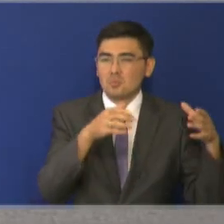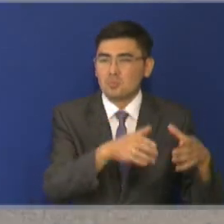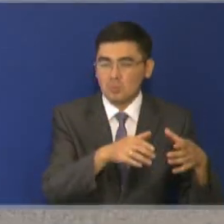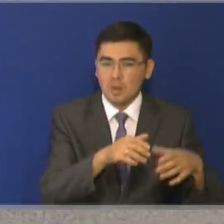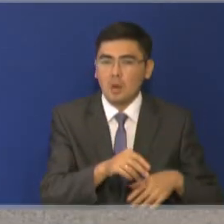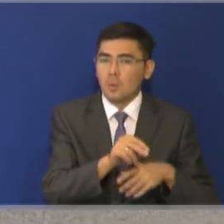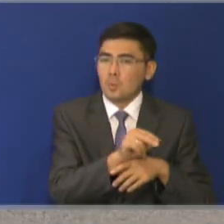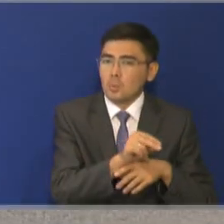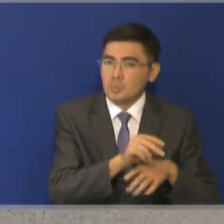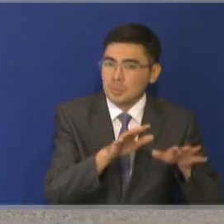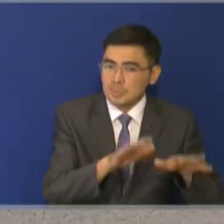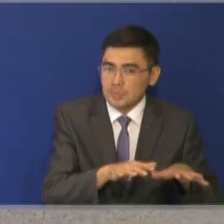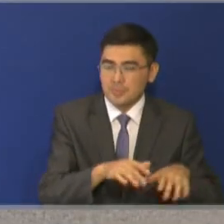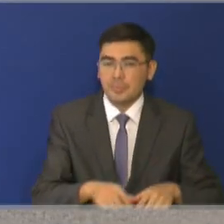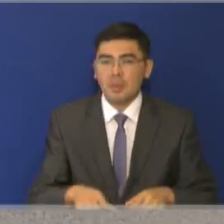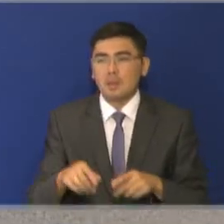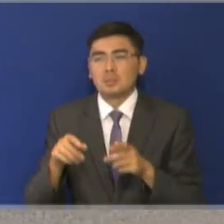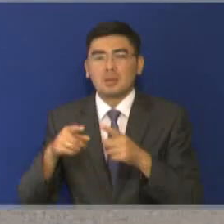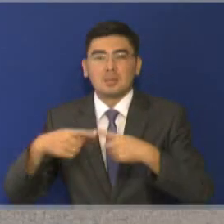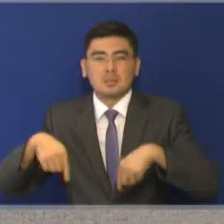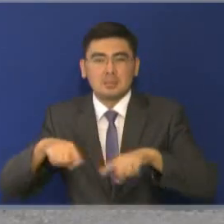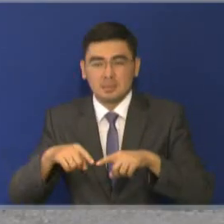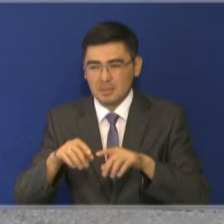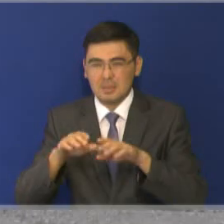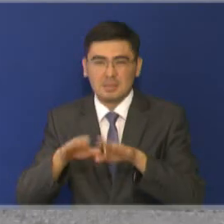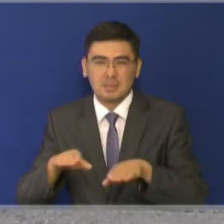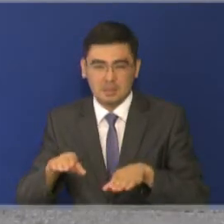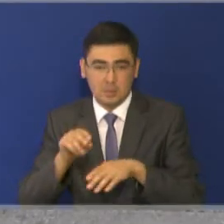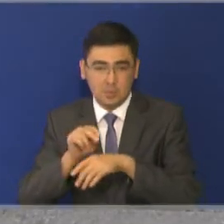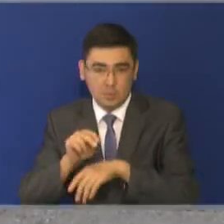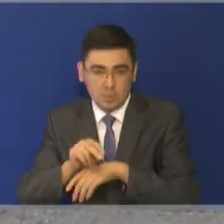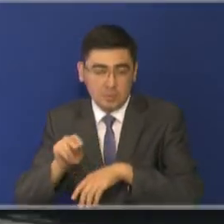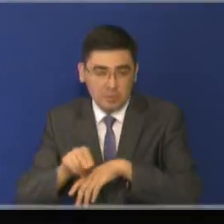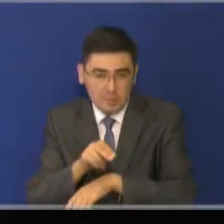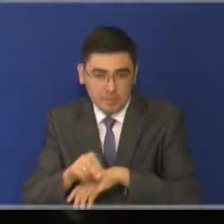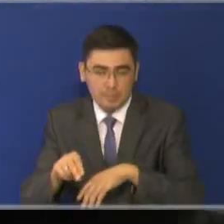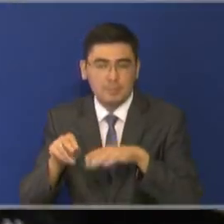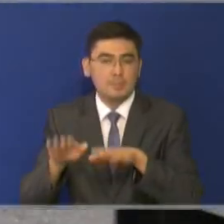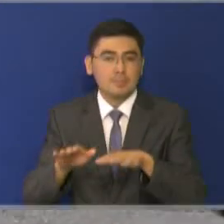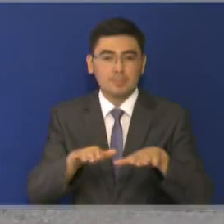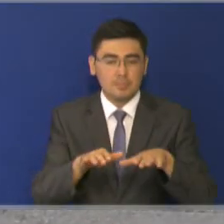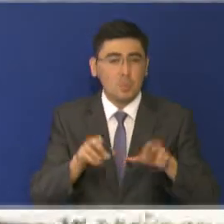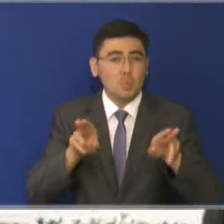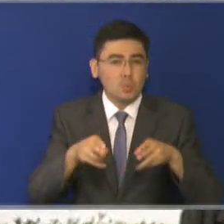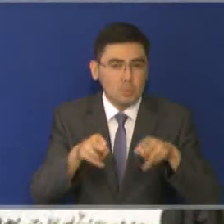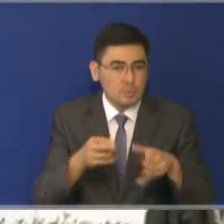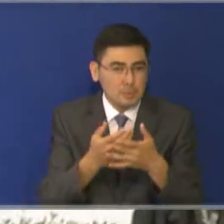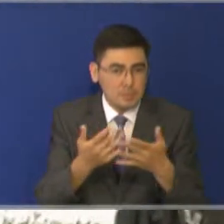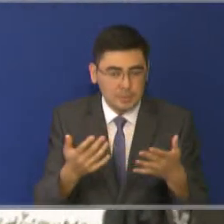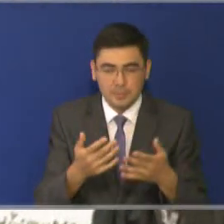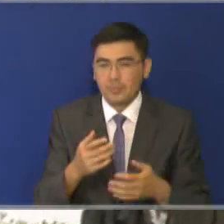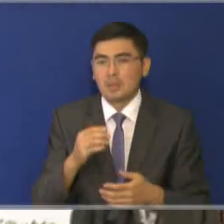білім беру орталықтары, мектепке дейінгі білім беру мекемелері кезекші топтарды ашу режимінде, алдын алу жазылу бойынша сұлулық